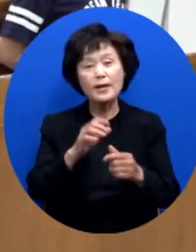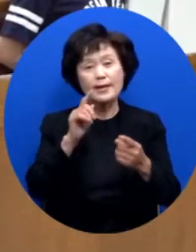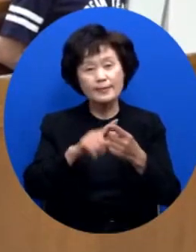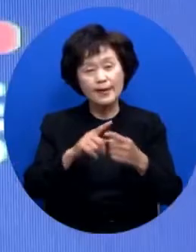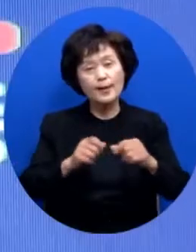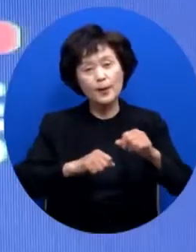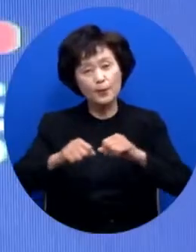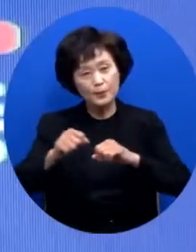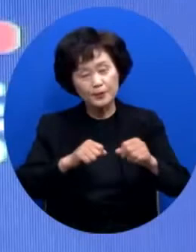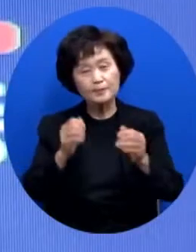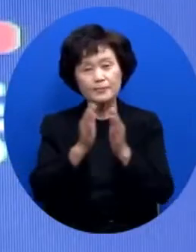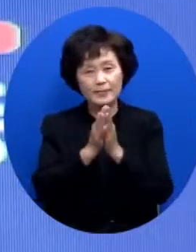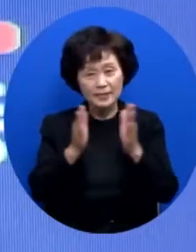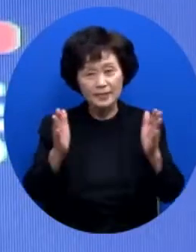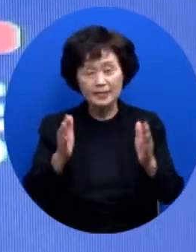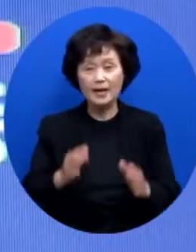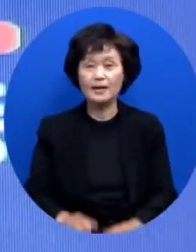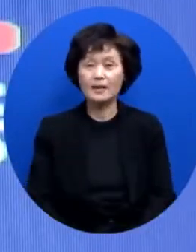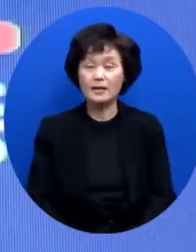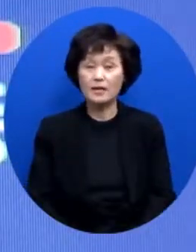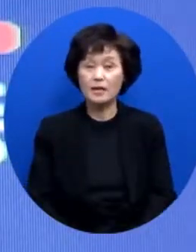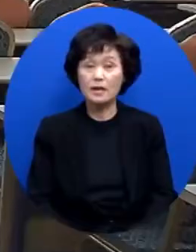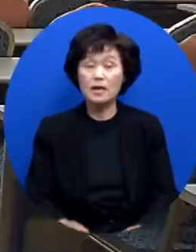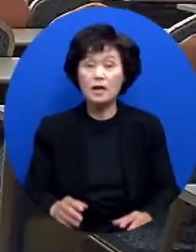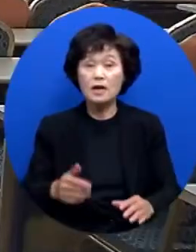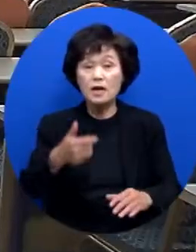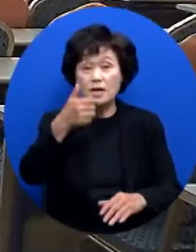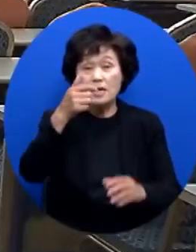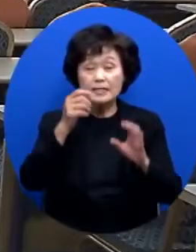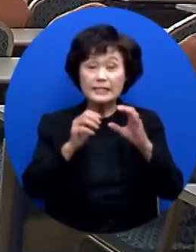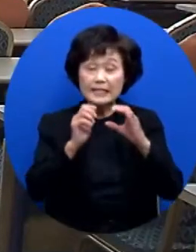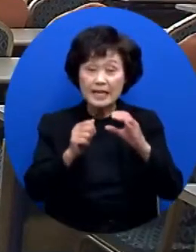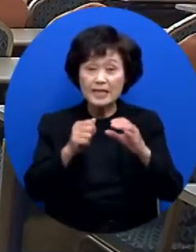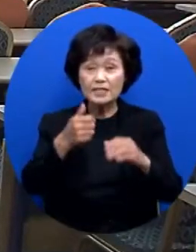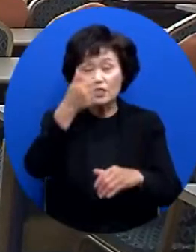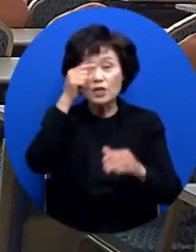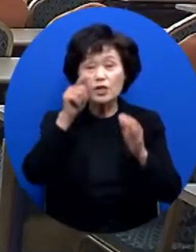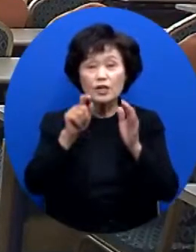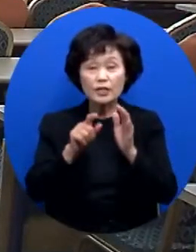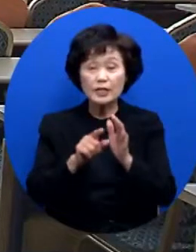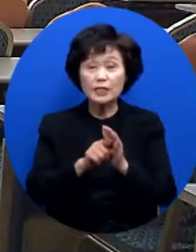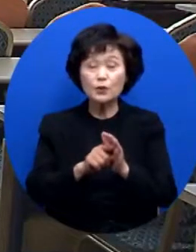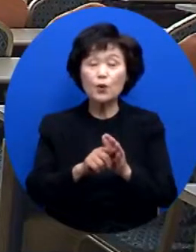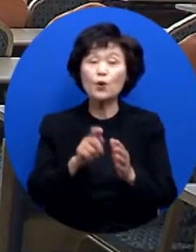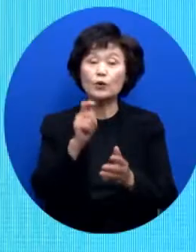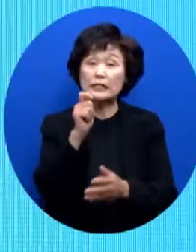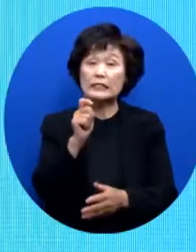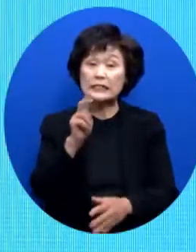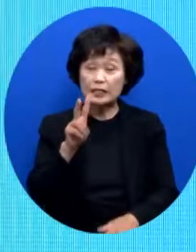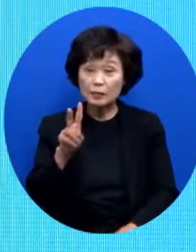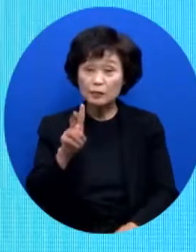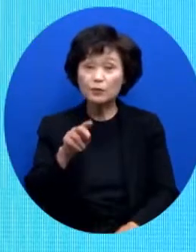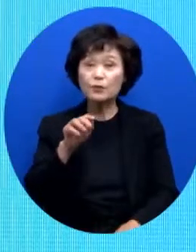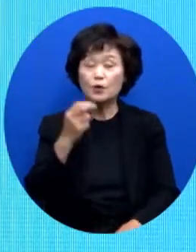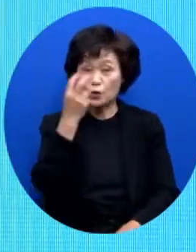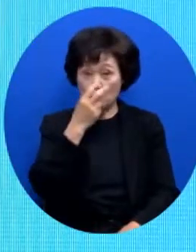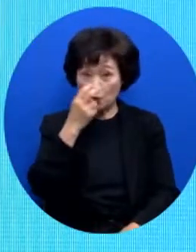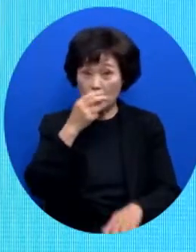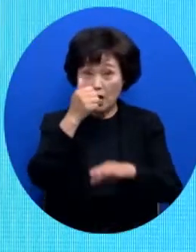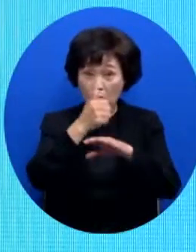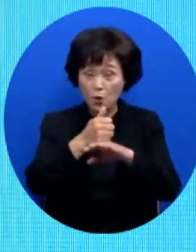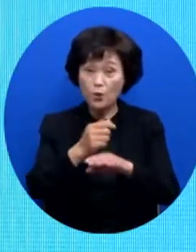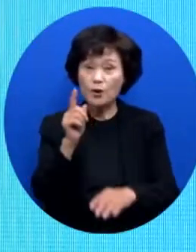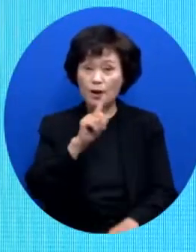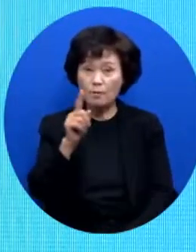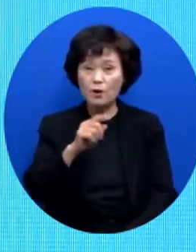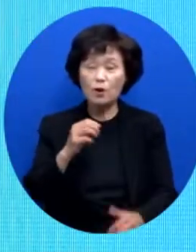있습니다. CTS 기독교TV 다음 세대 운동본부가 실시한 교회의 돌봄 사역에 관한 조사에 따르면